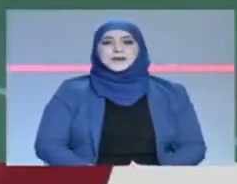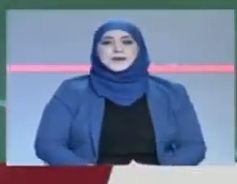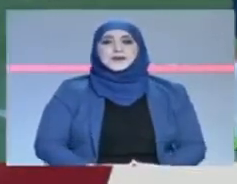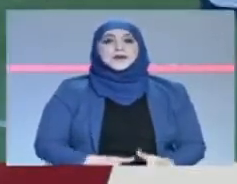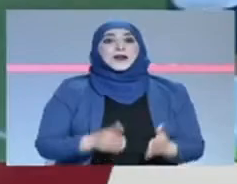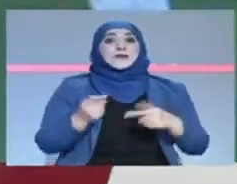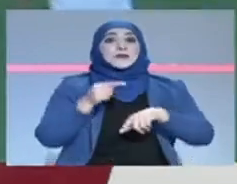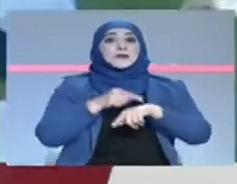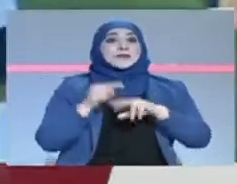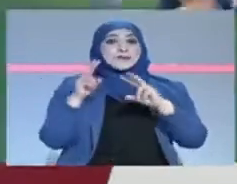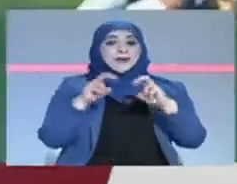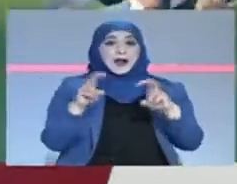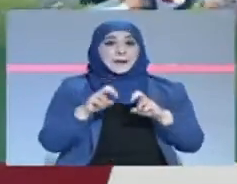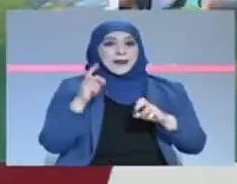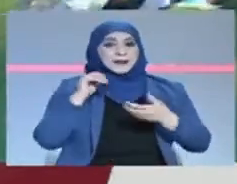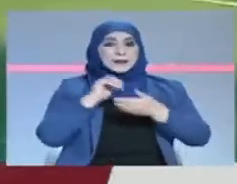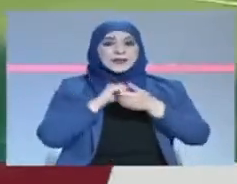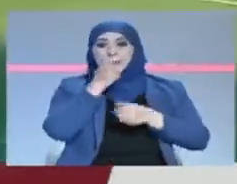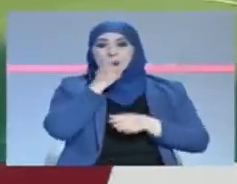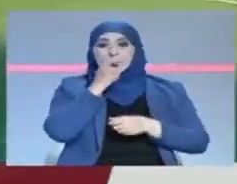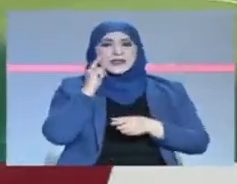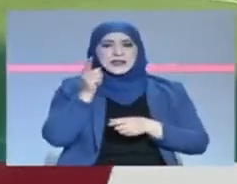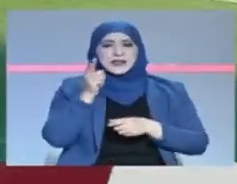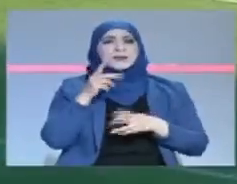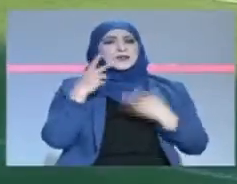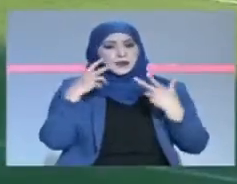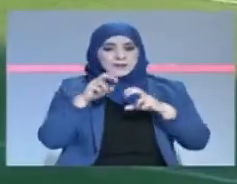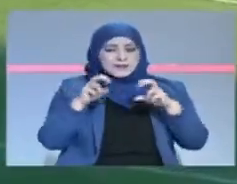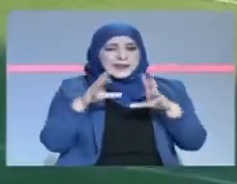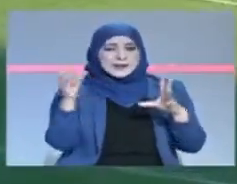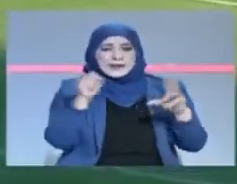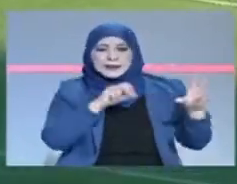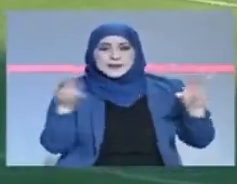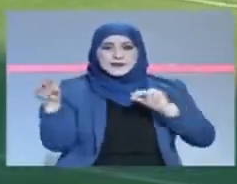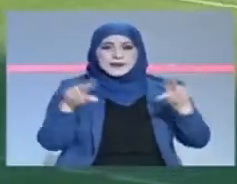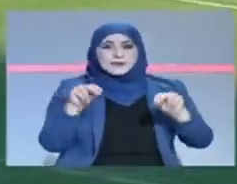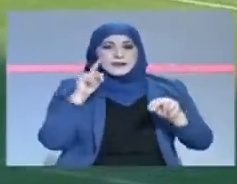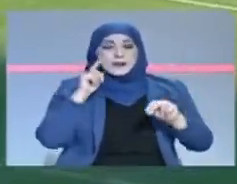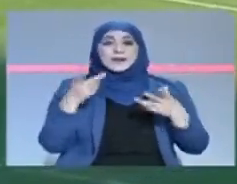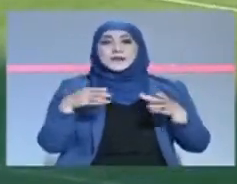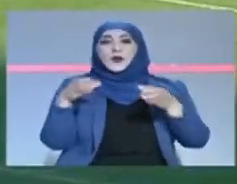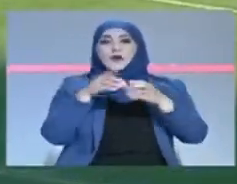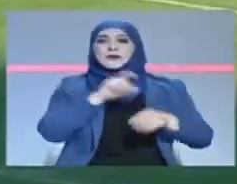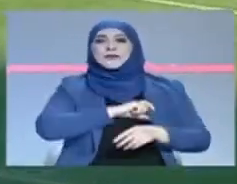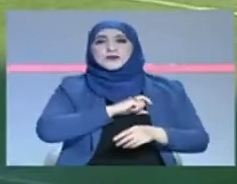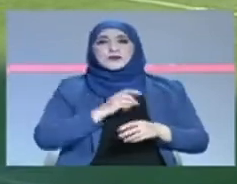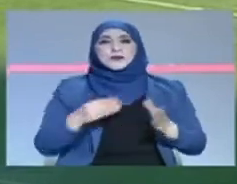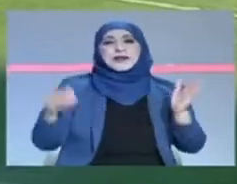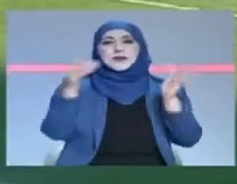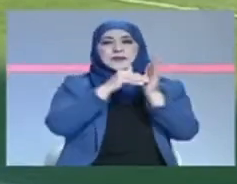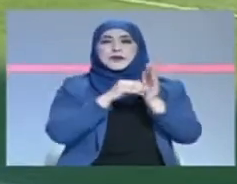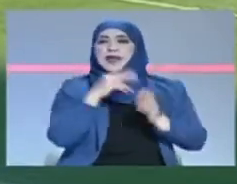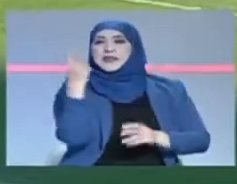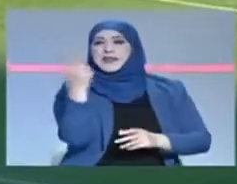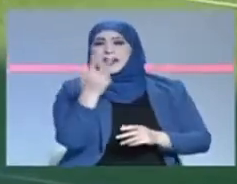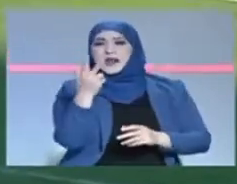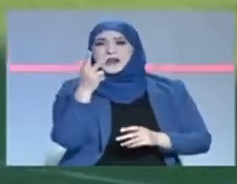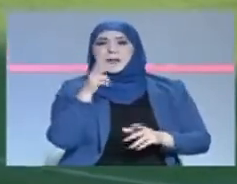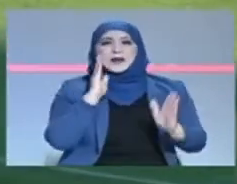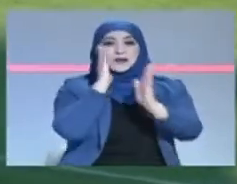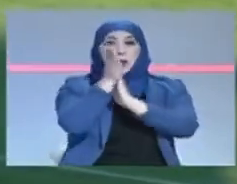وفي وقت بحث فيه الاتحاد المنستيري عن تحقيق التعادل، تمكن النجم الساحلي من تسجيل هدف ثالث من ضربة